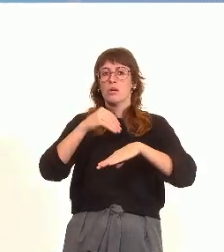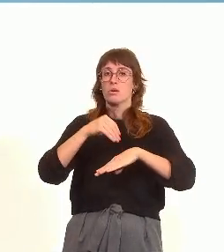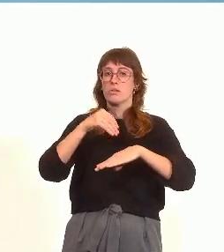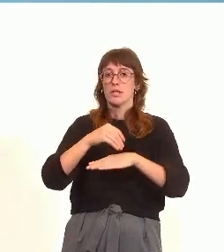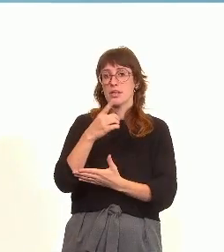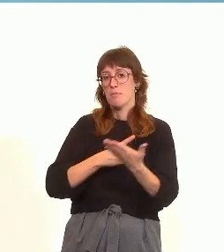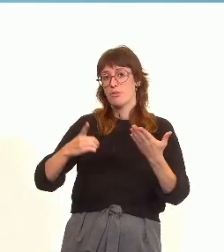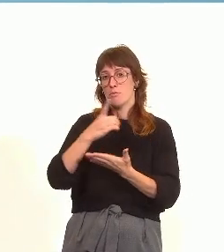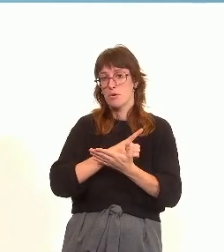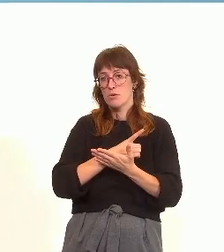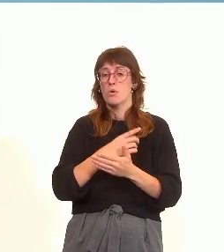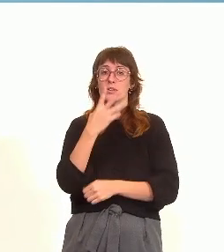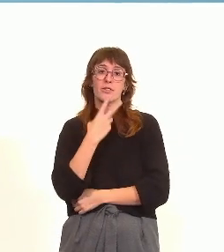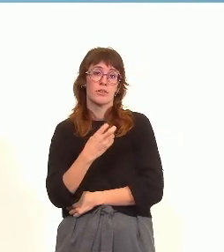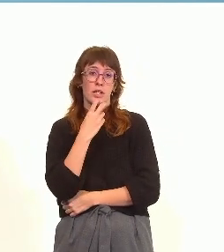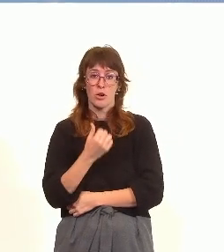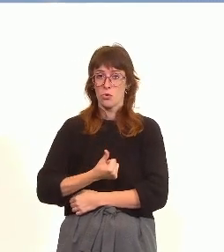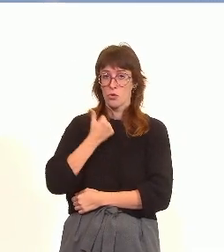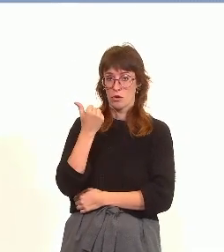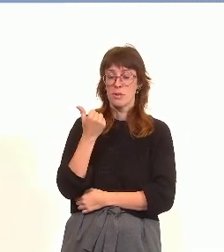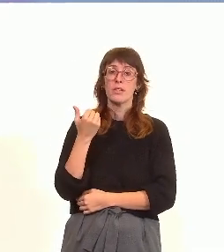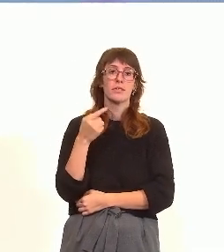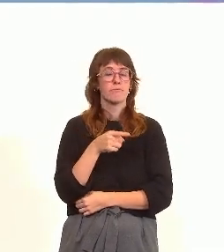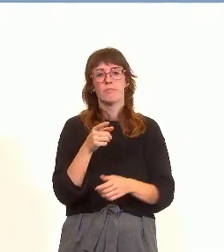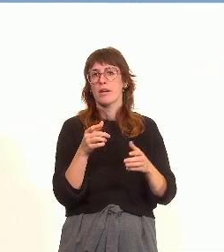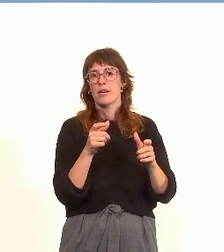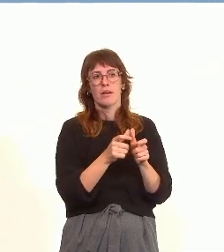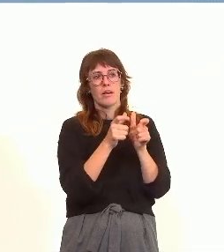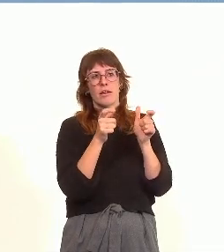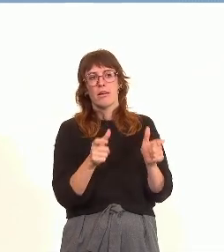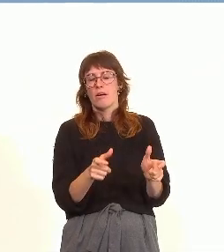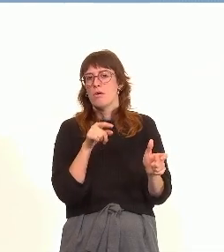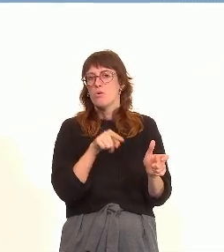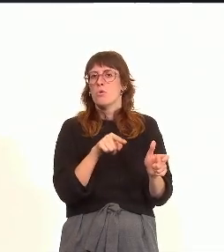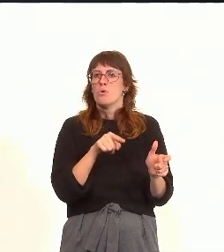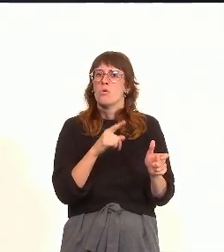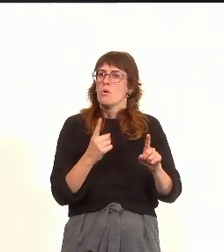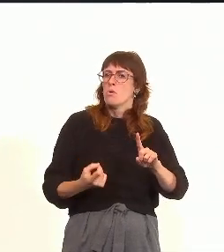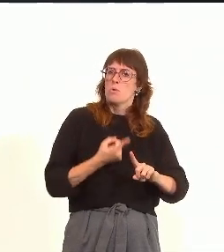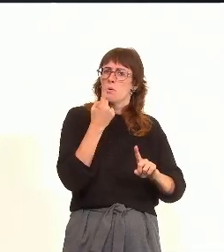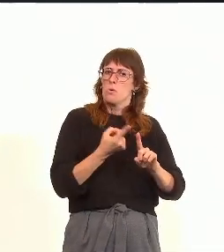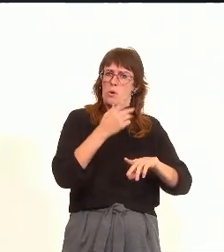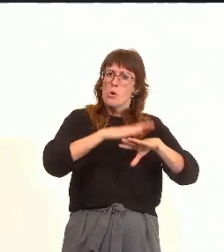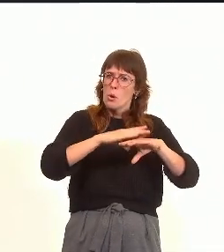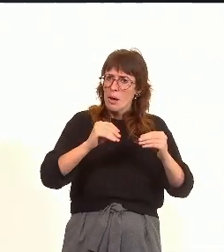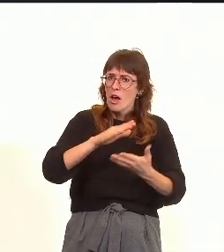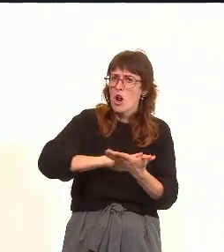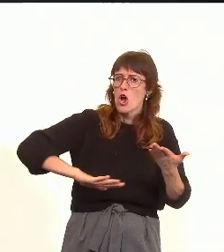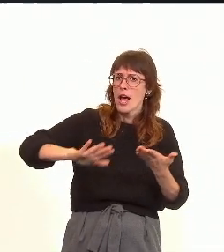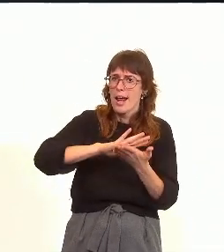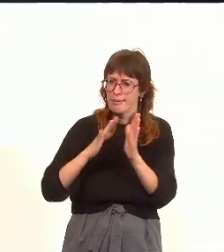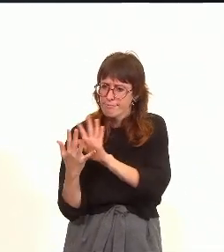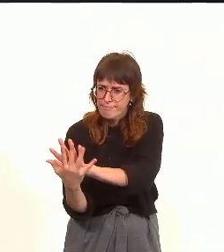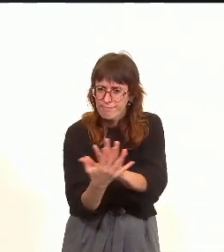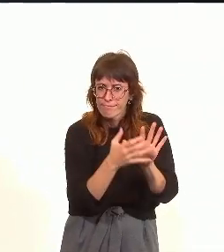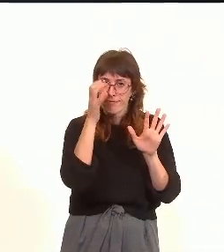sont évidemment des acteurs fondamentaux sur les territoires pour pouvoir écouter au plus près du terrain les représentants. On essaye aussi avec les MDPH de mesurer